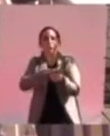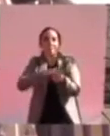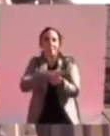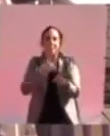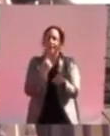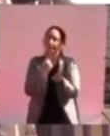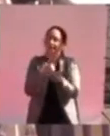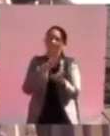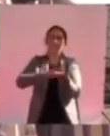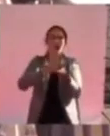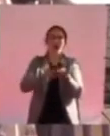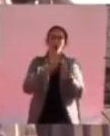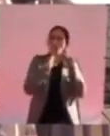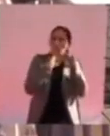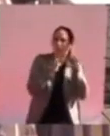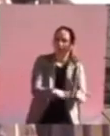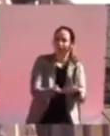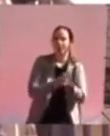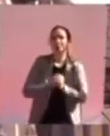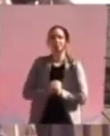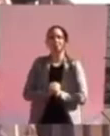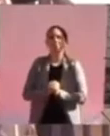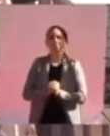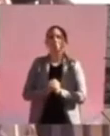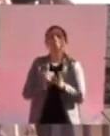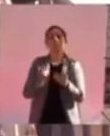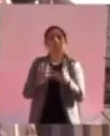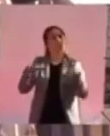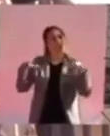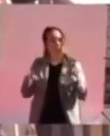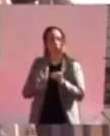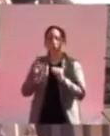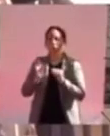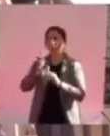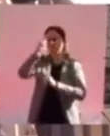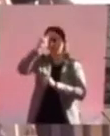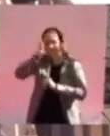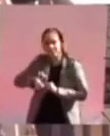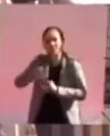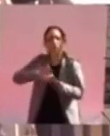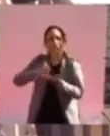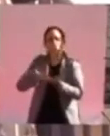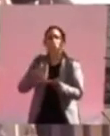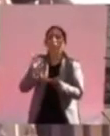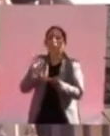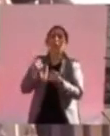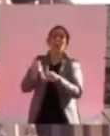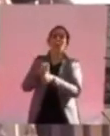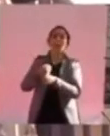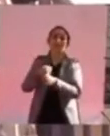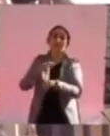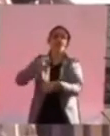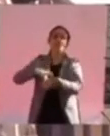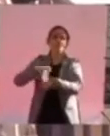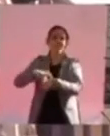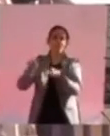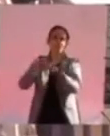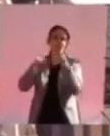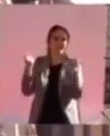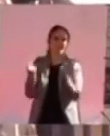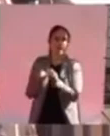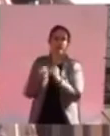il sistema delle cure primarie a partire dai medici di medicina generale quindi distretto